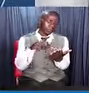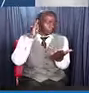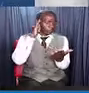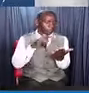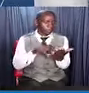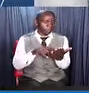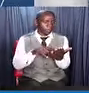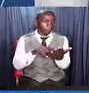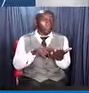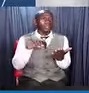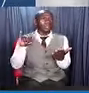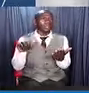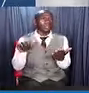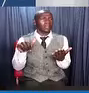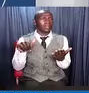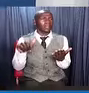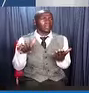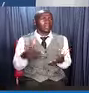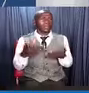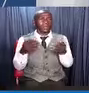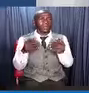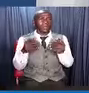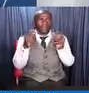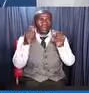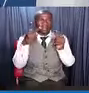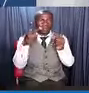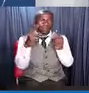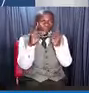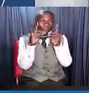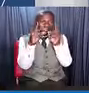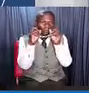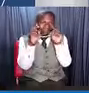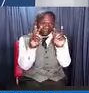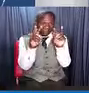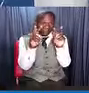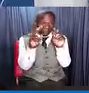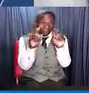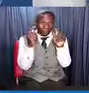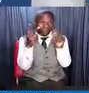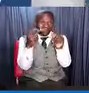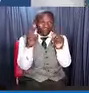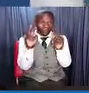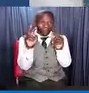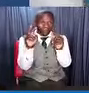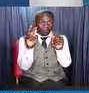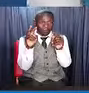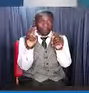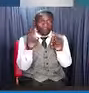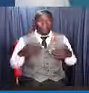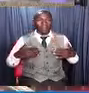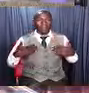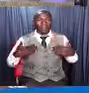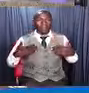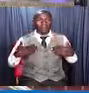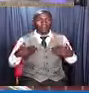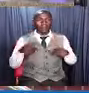si wa kuenda. Now this one seems to be. Amewekewa TV hata ameanza kuangalia sasa. And watches the television while seated. Utaona watu wanaenda